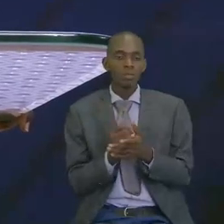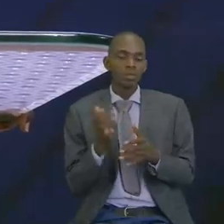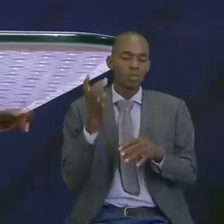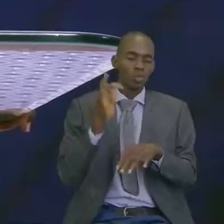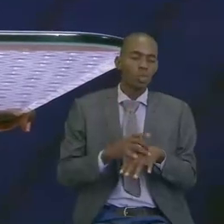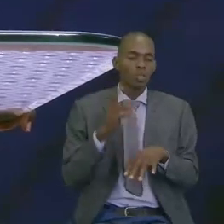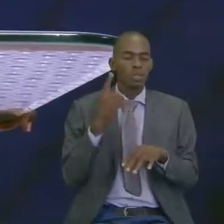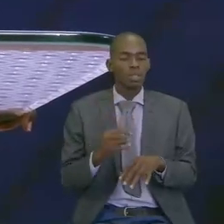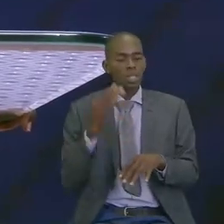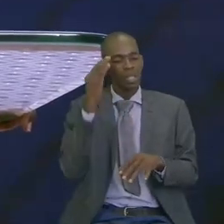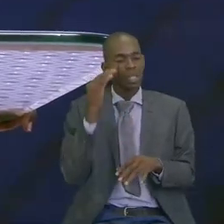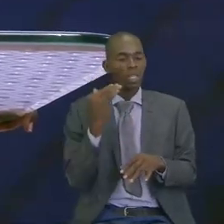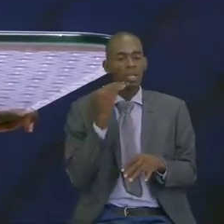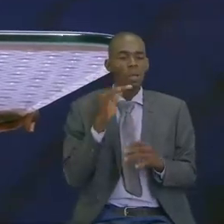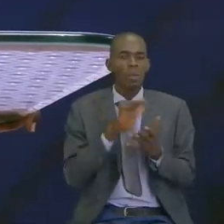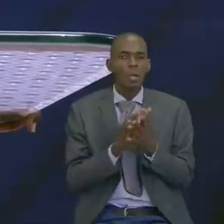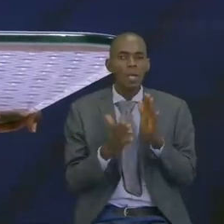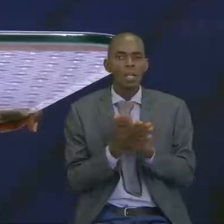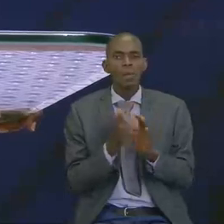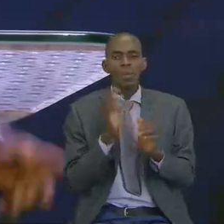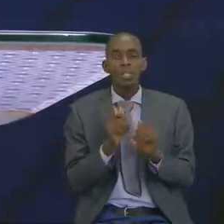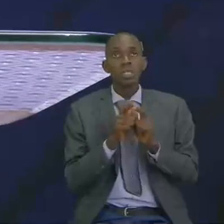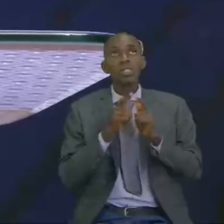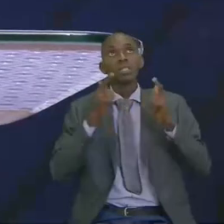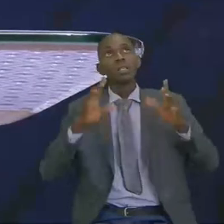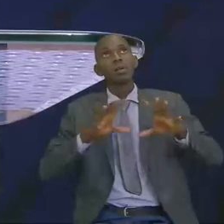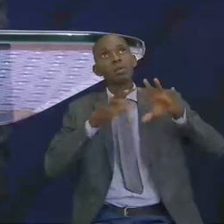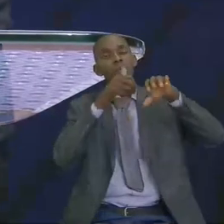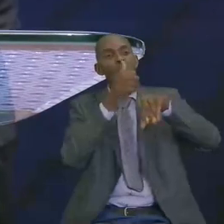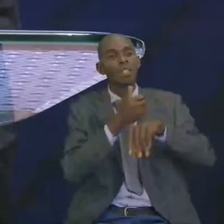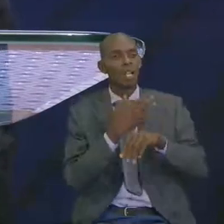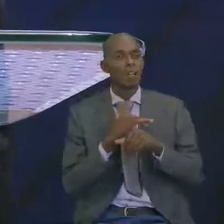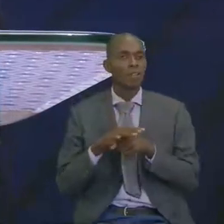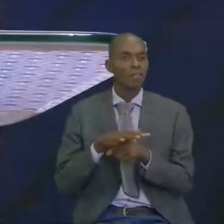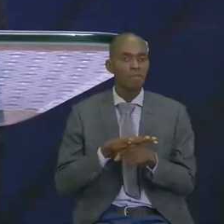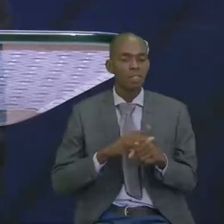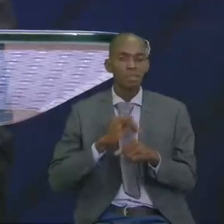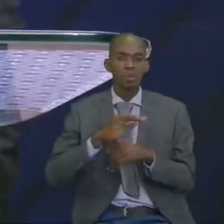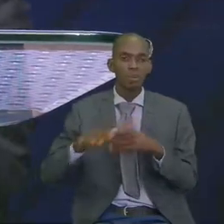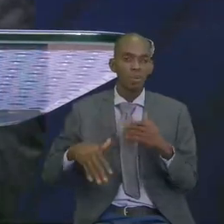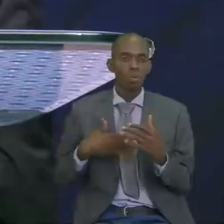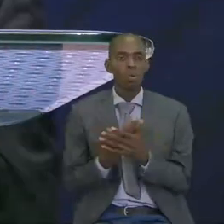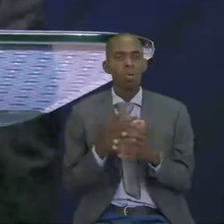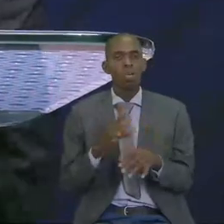statue devint une grande montagne et remplit toute la terre.